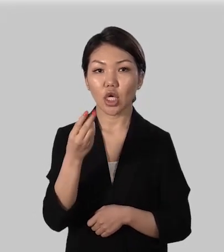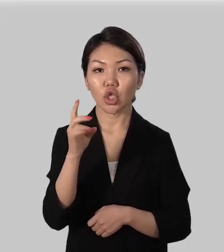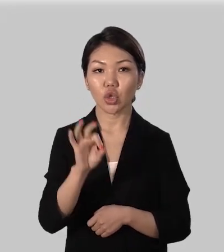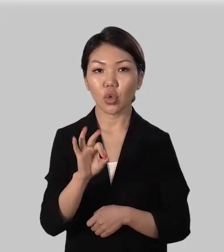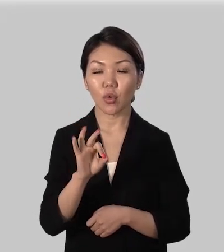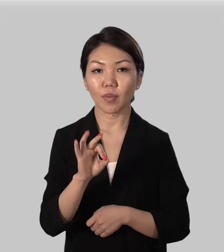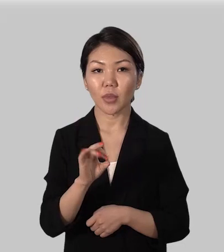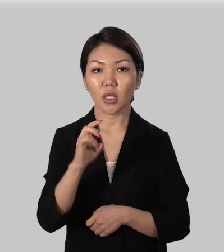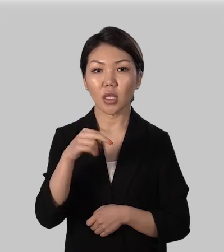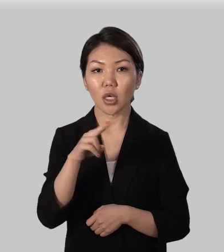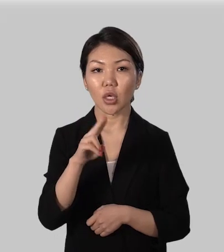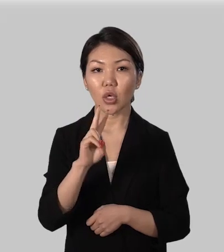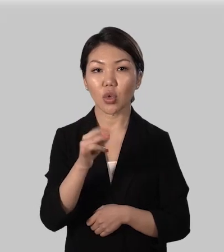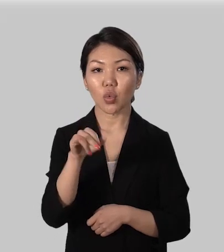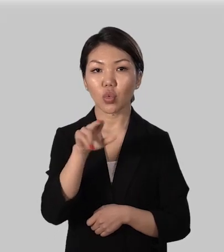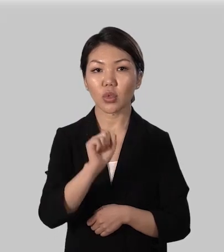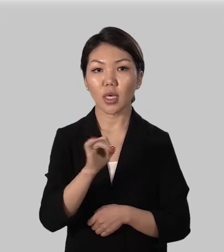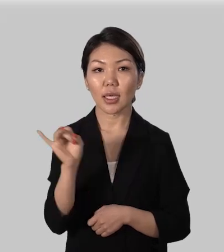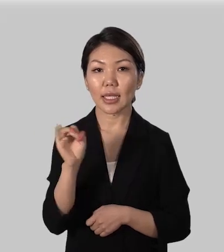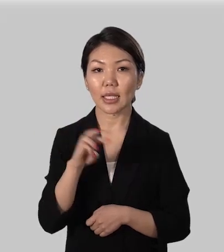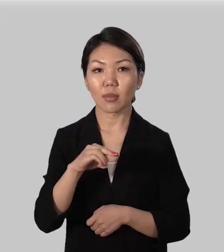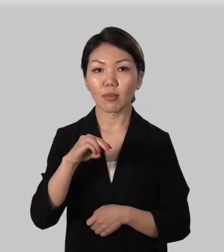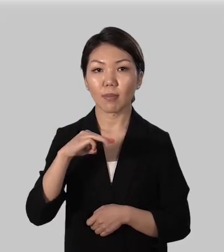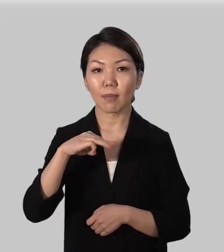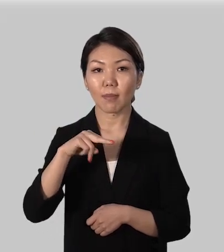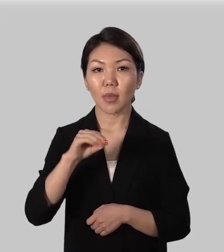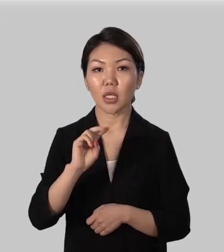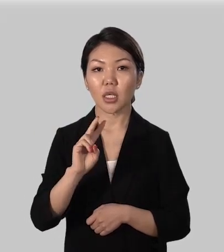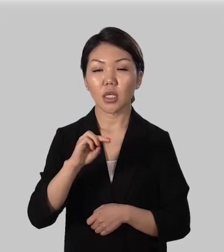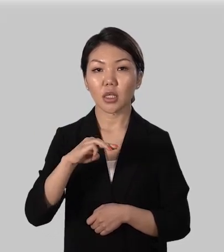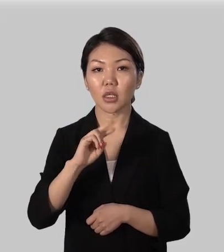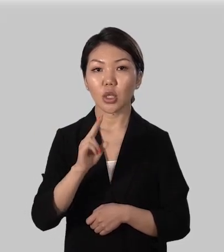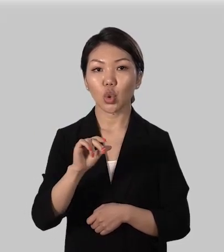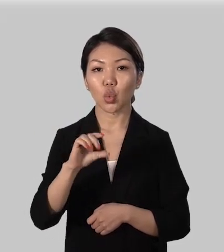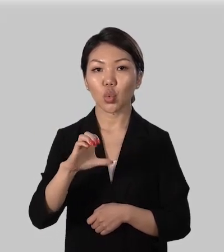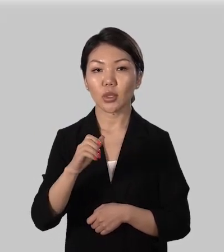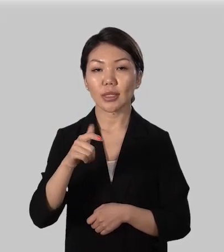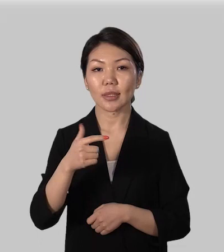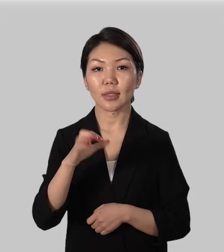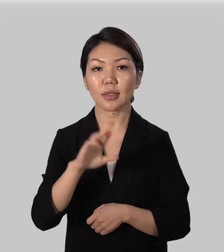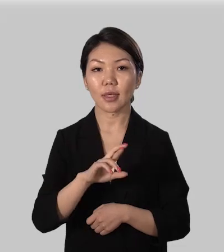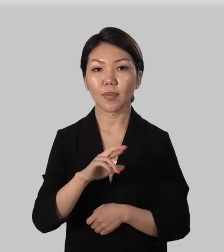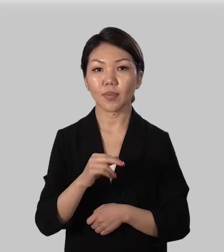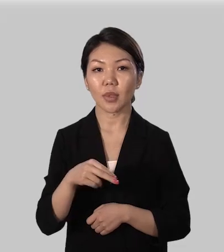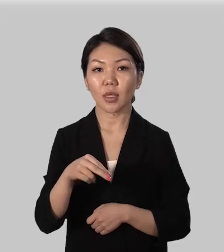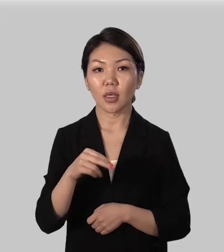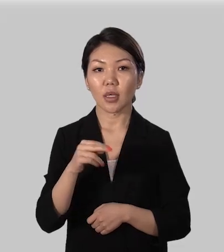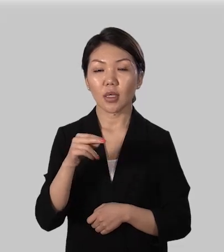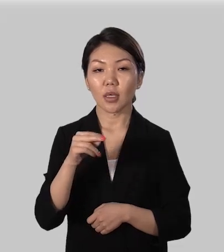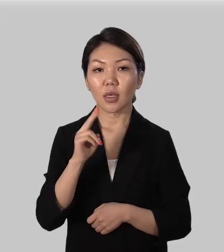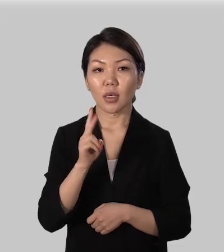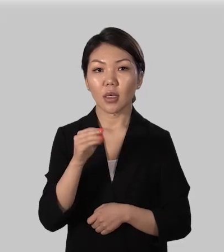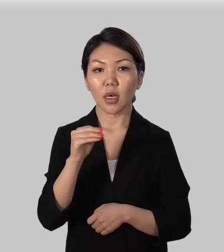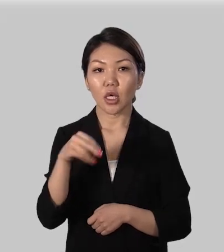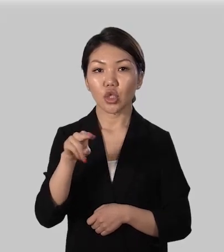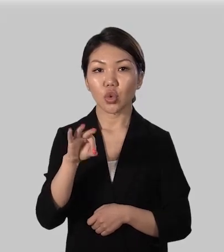не так страшно было не зеленеют застыли от страха